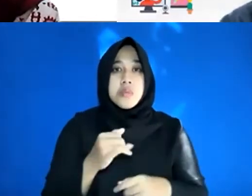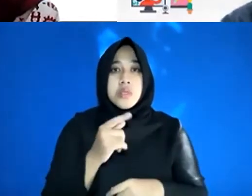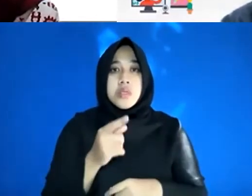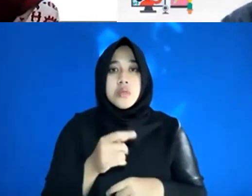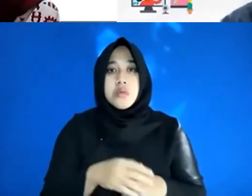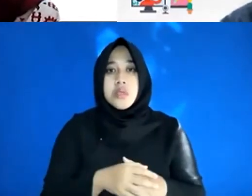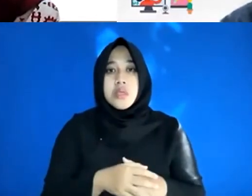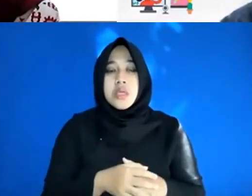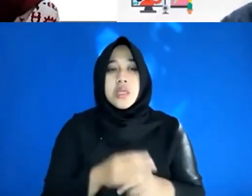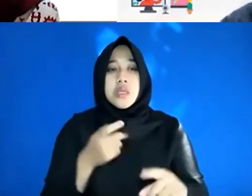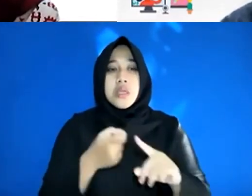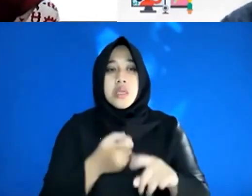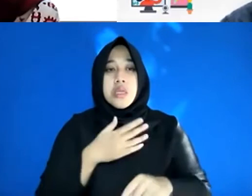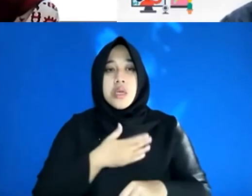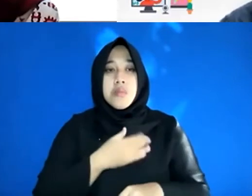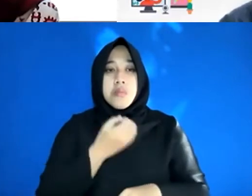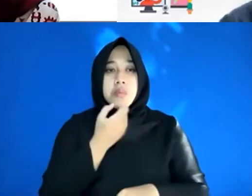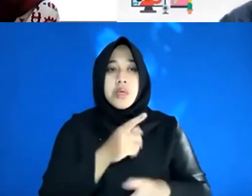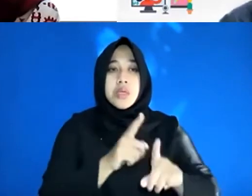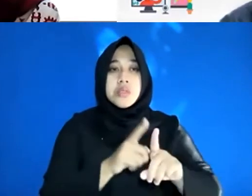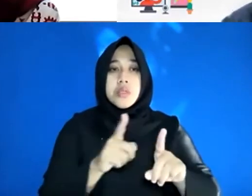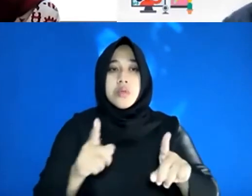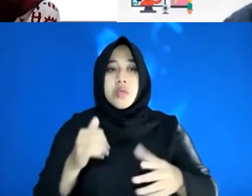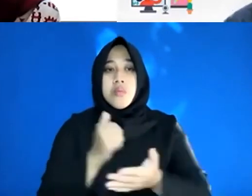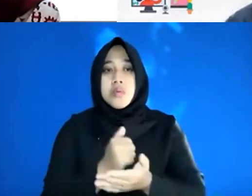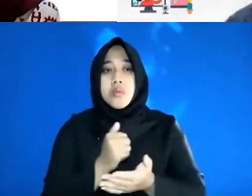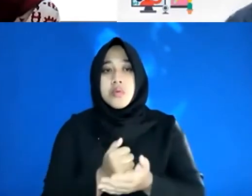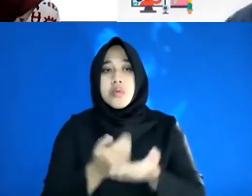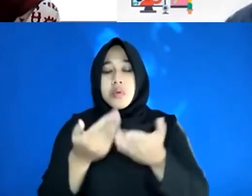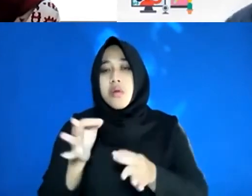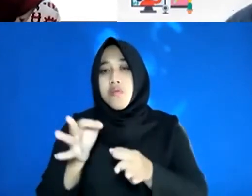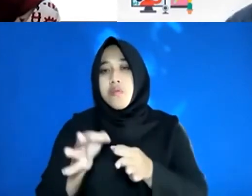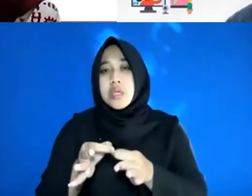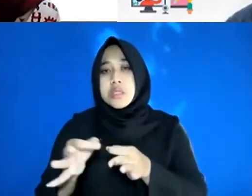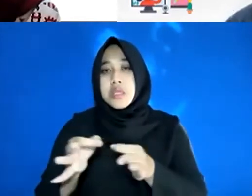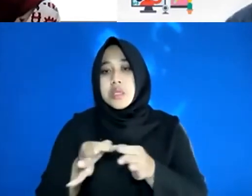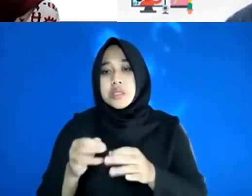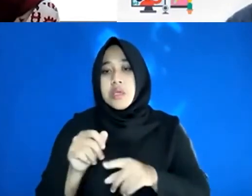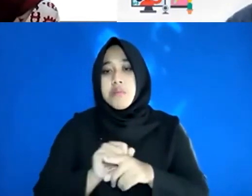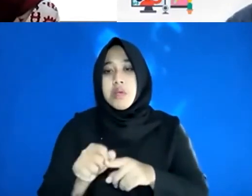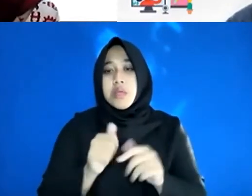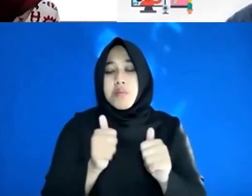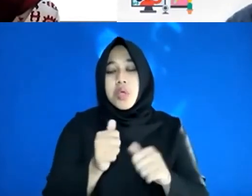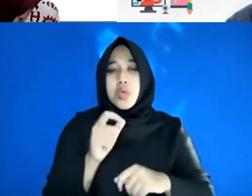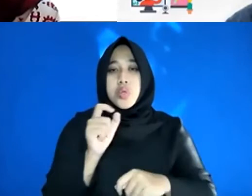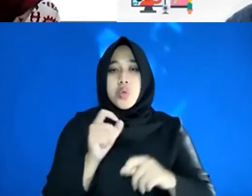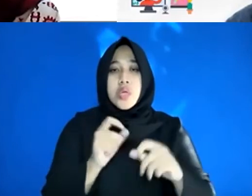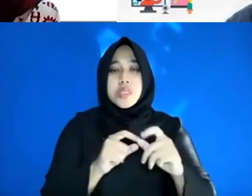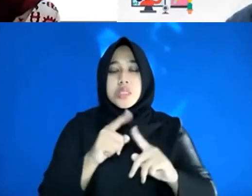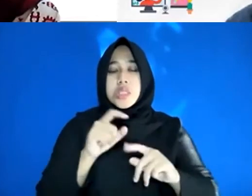Kemudian dari kami menyampaikan satu persatu, dan itu juga difasilitasi praktek baik dengan YSTC di Jawa Timur